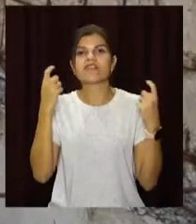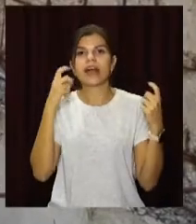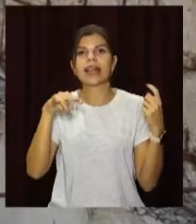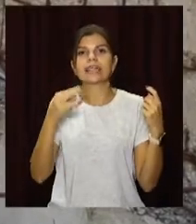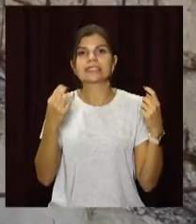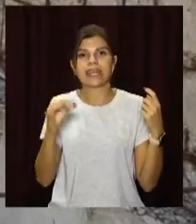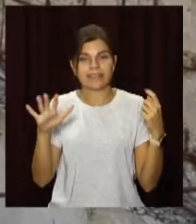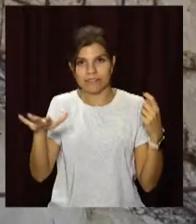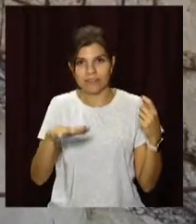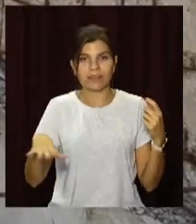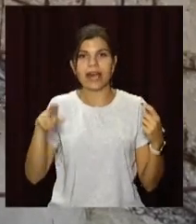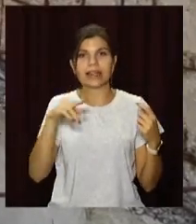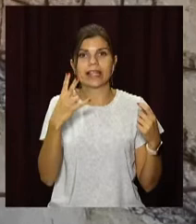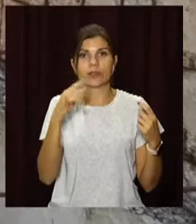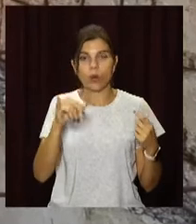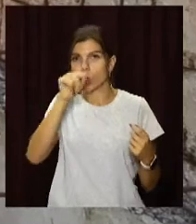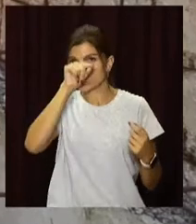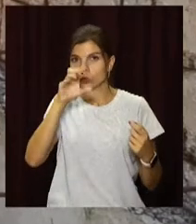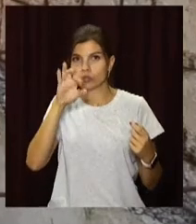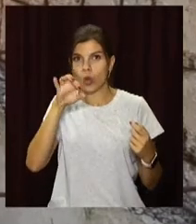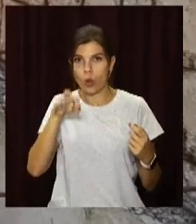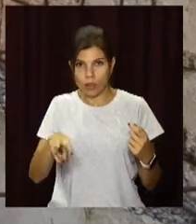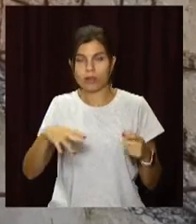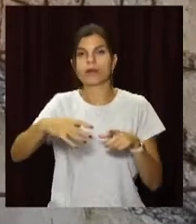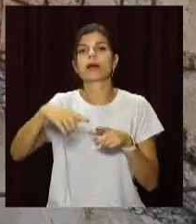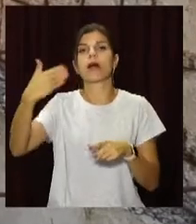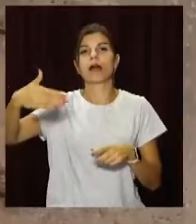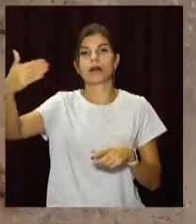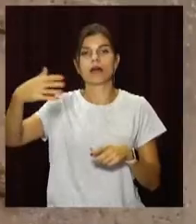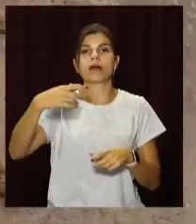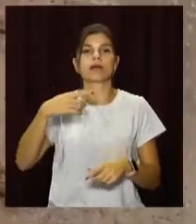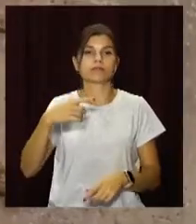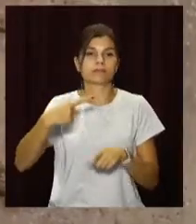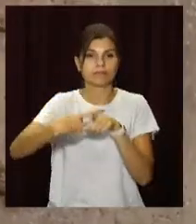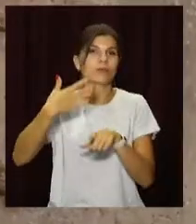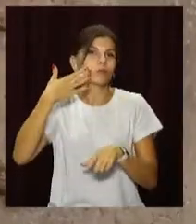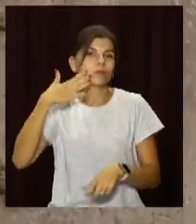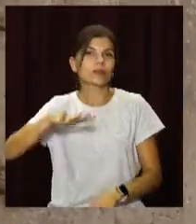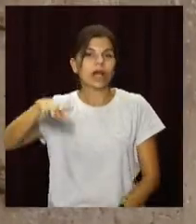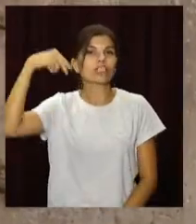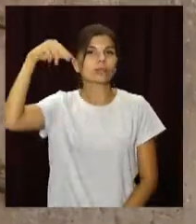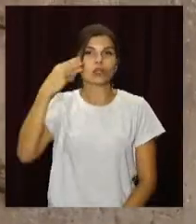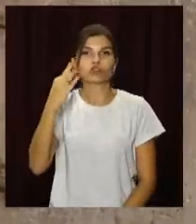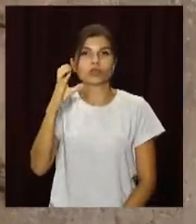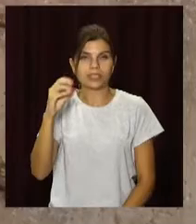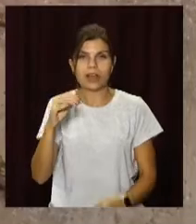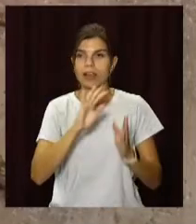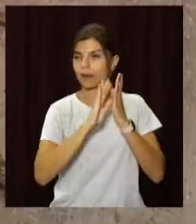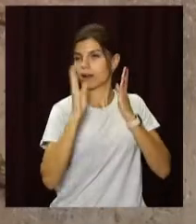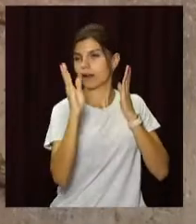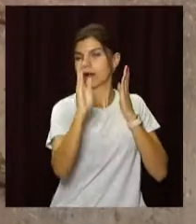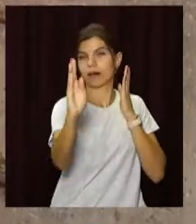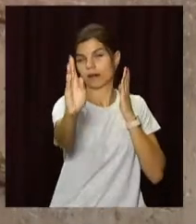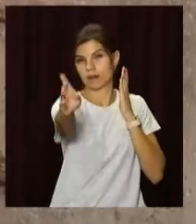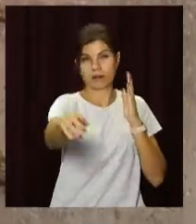ДНУ, на житловому масиві Сокіл-1, перехресті вулиць Святослава Хороброго та Короленка, Запорізькому шосе та Крутогірному